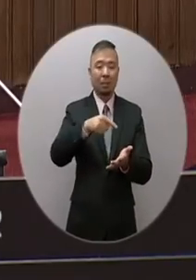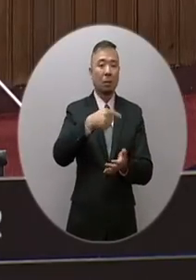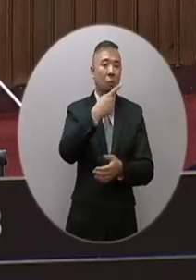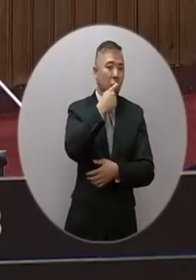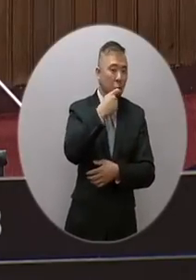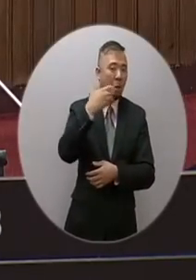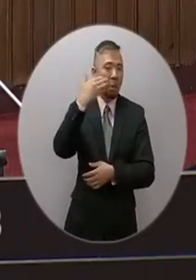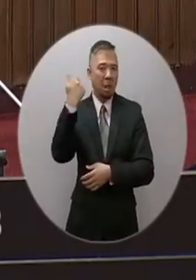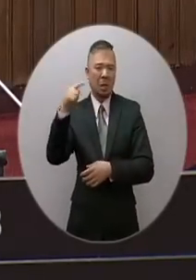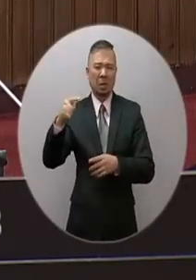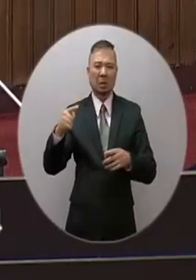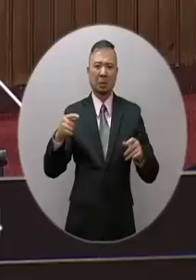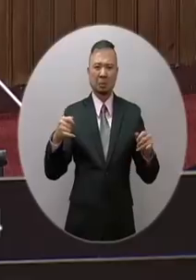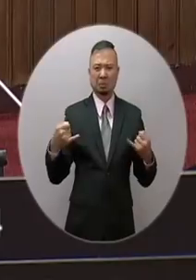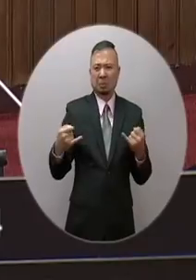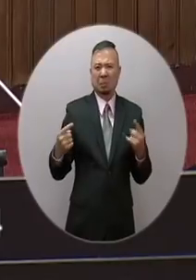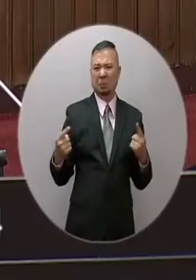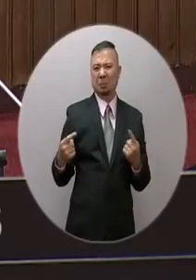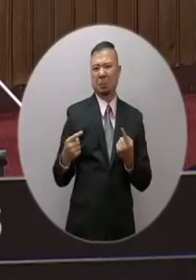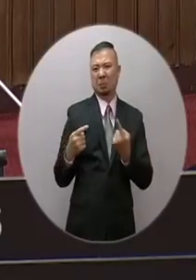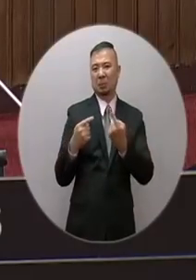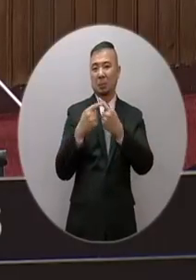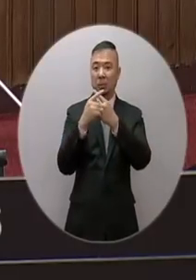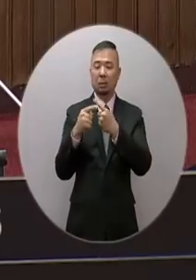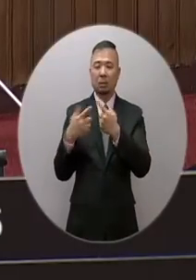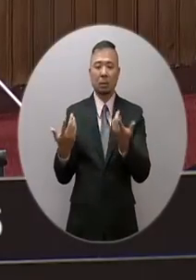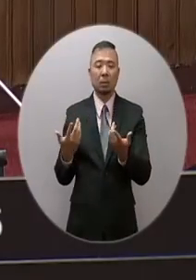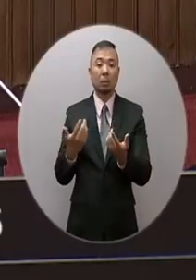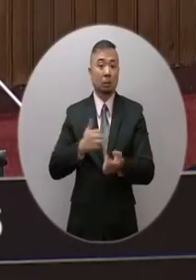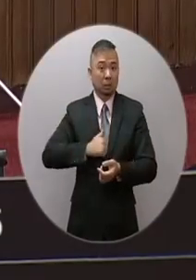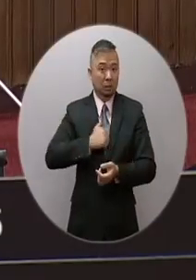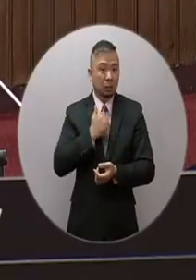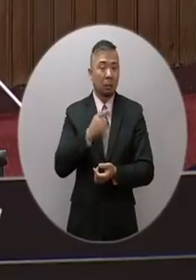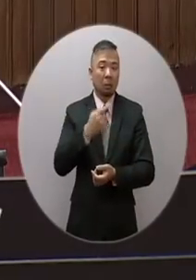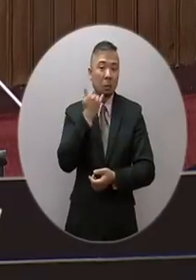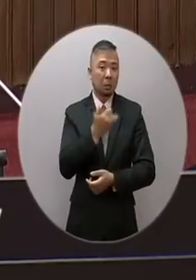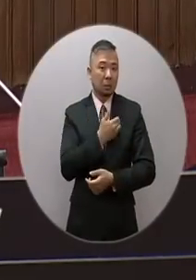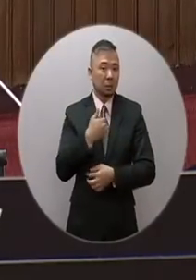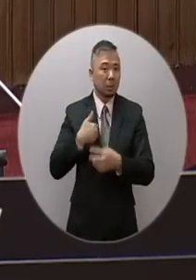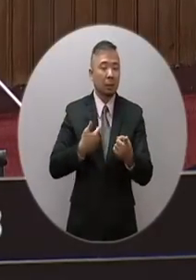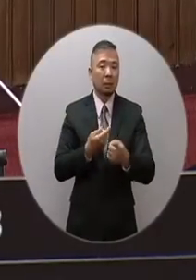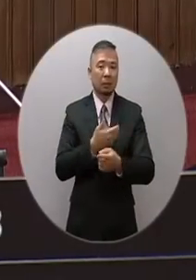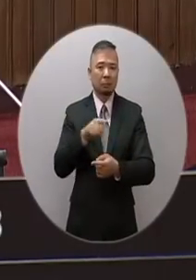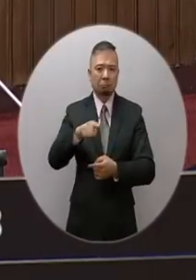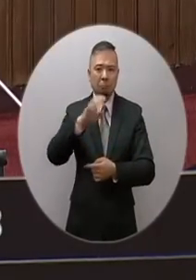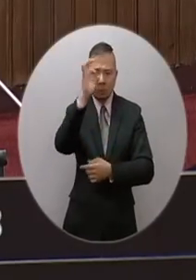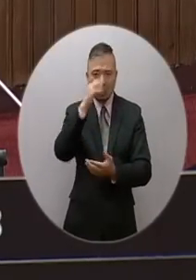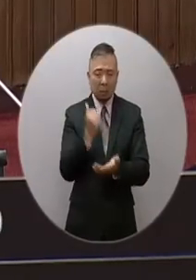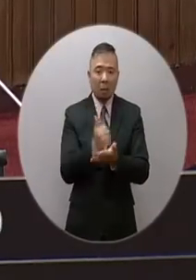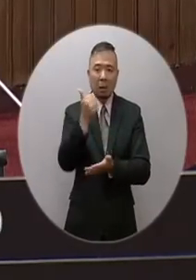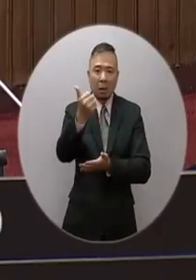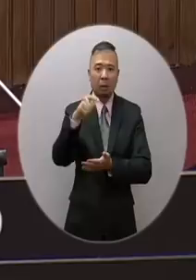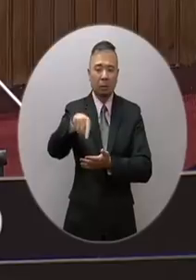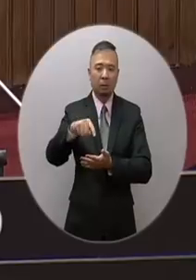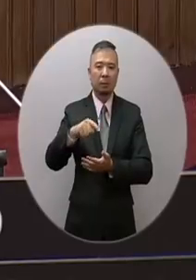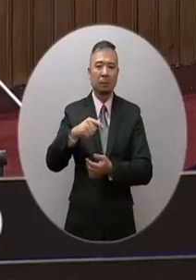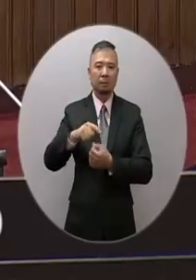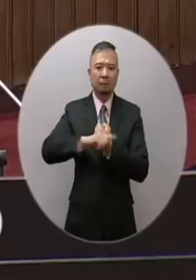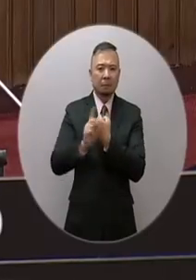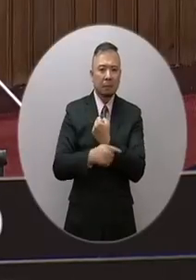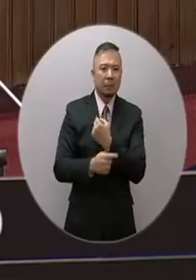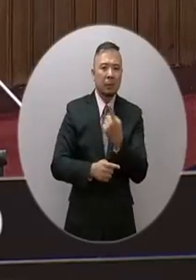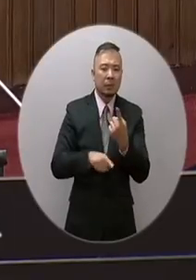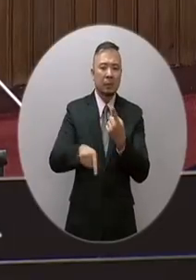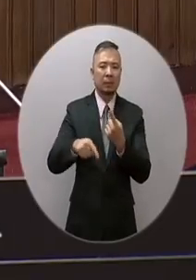湾，难有一锤定音大家都满意的两岸政策，但金平与台